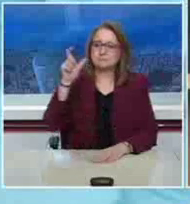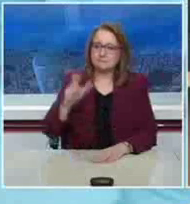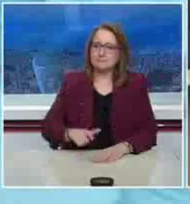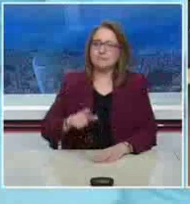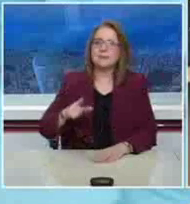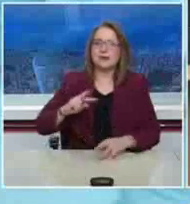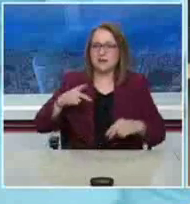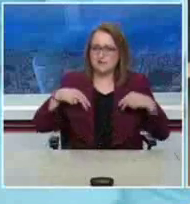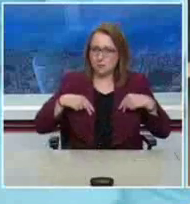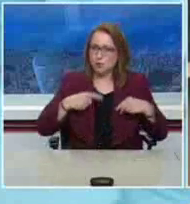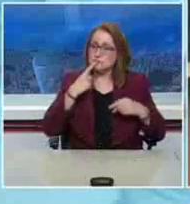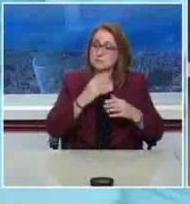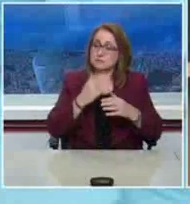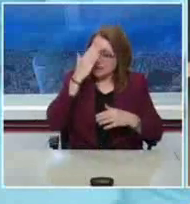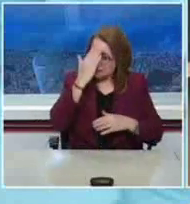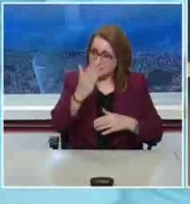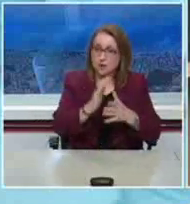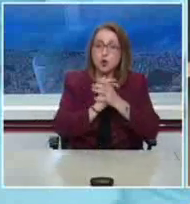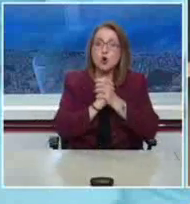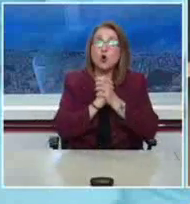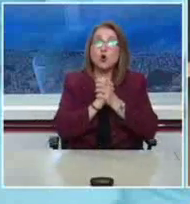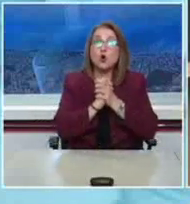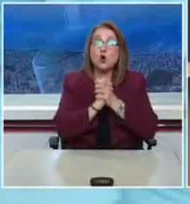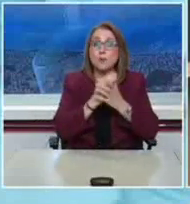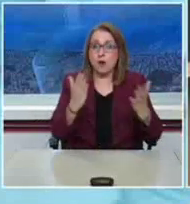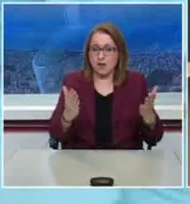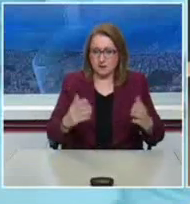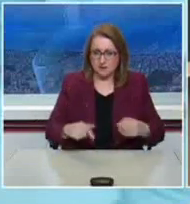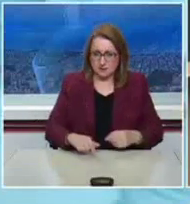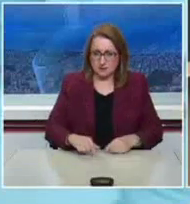και χρόνια πολλά. Η σημερινή μέρα είναι ξεχωριστή, φαντάζομαι όμως και ιδιαίτερη.